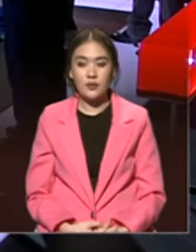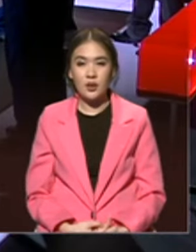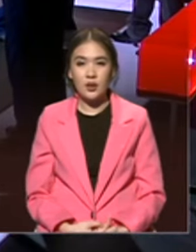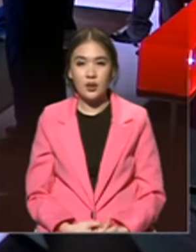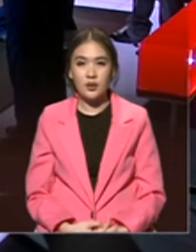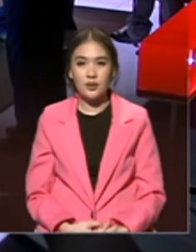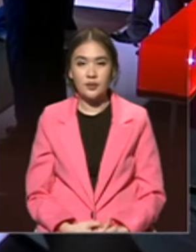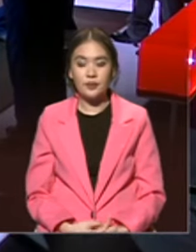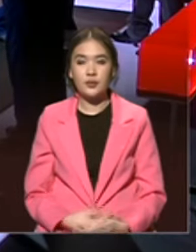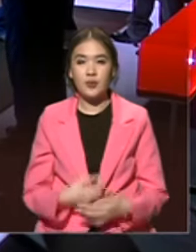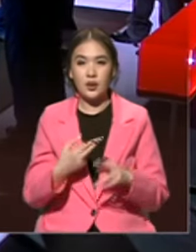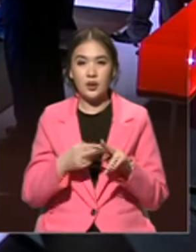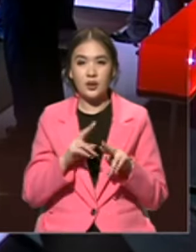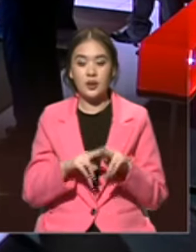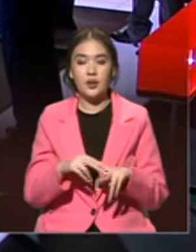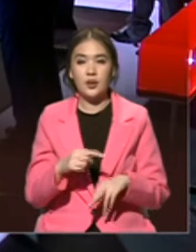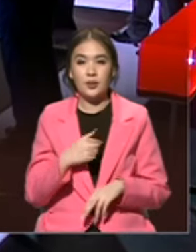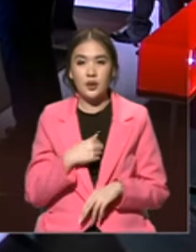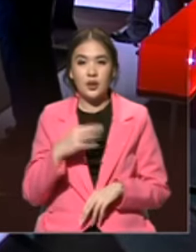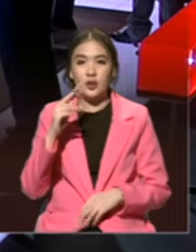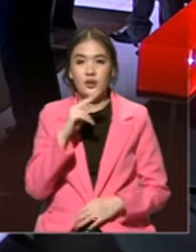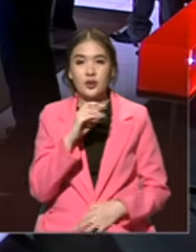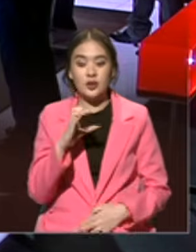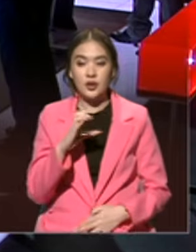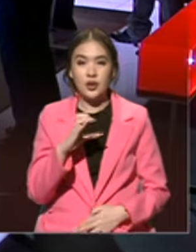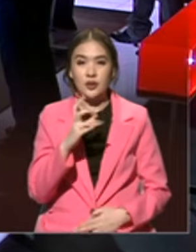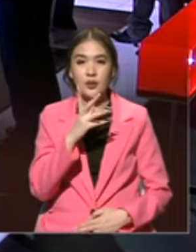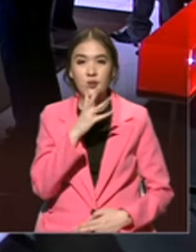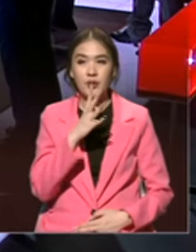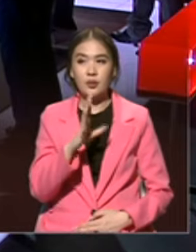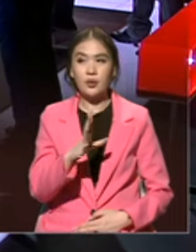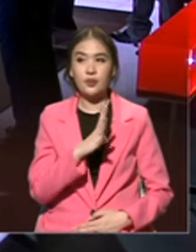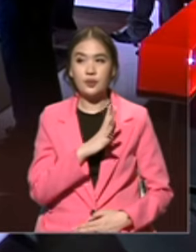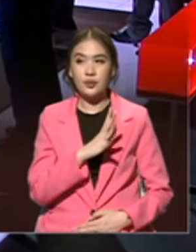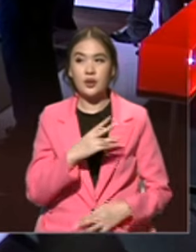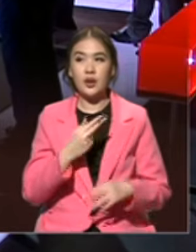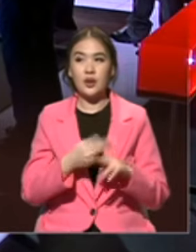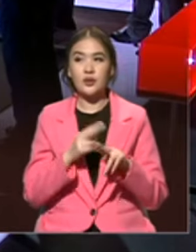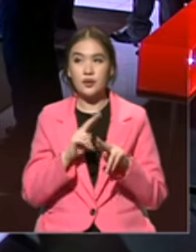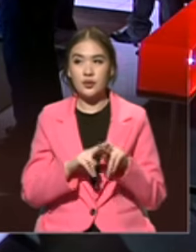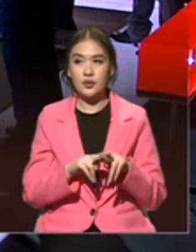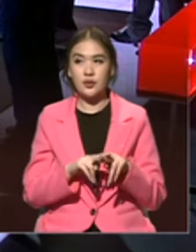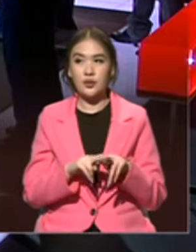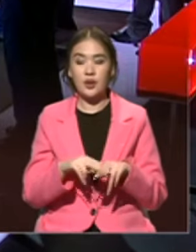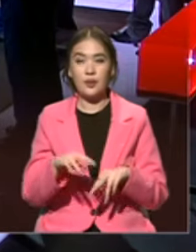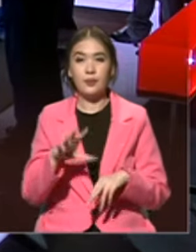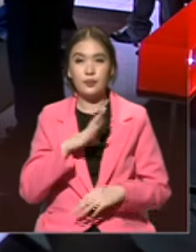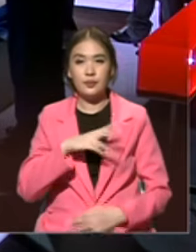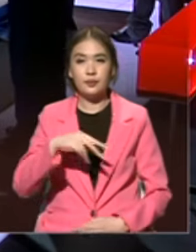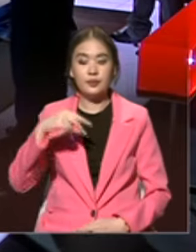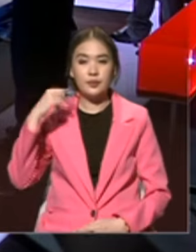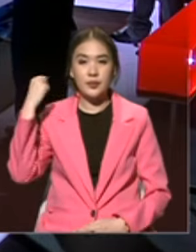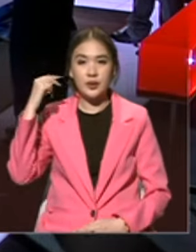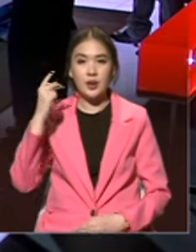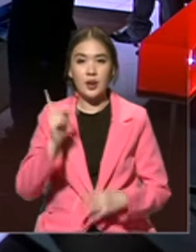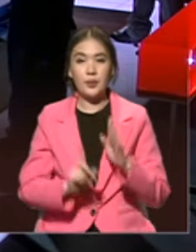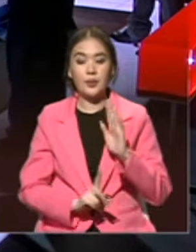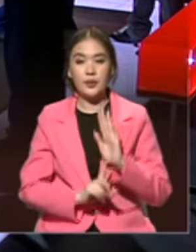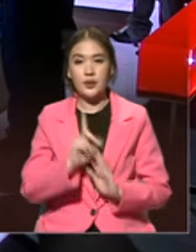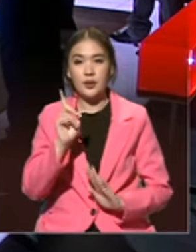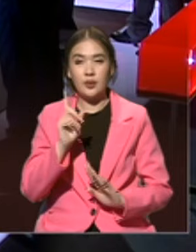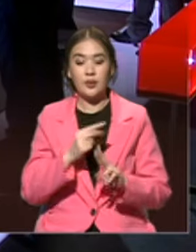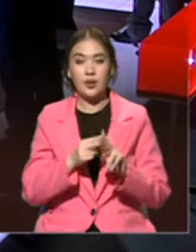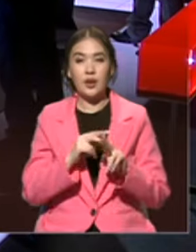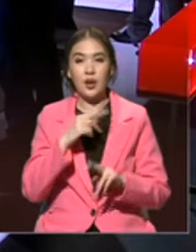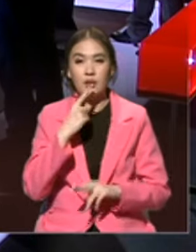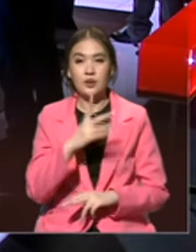мен енді төтенше жағдай орын алды. Енді осы президентімізден бастап, үкімет басшысынан бастап